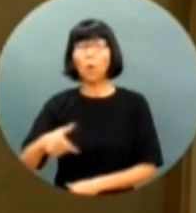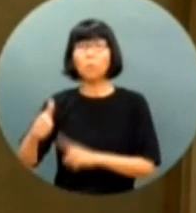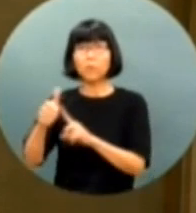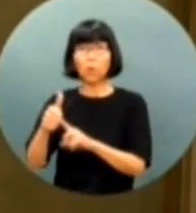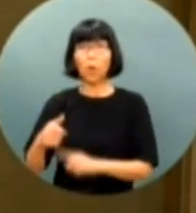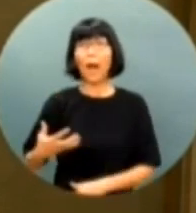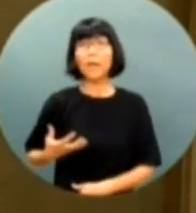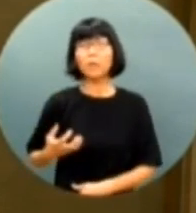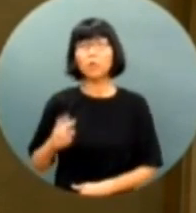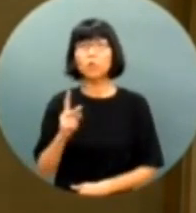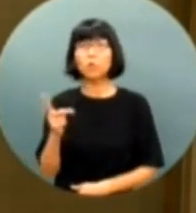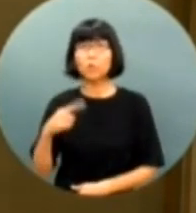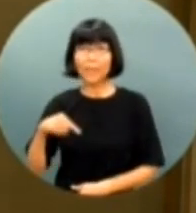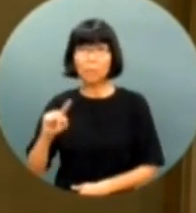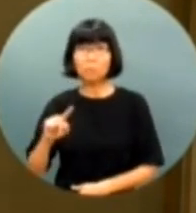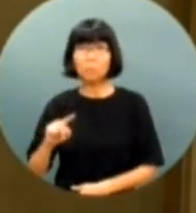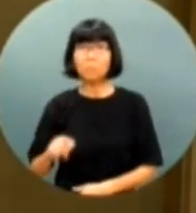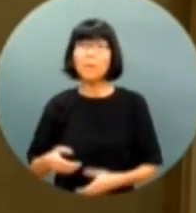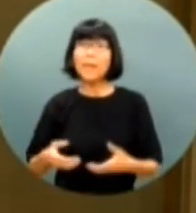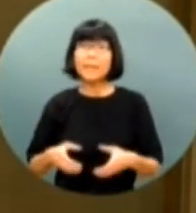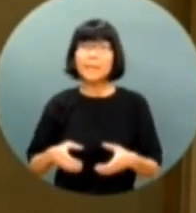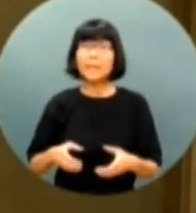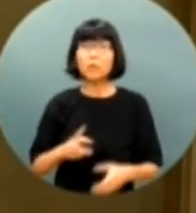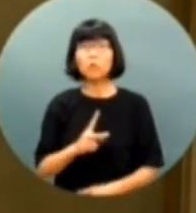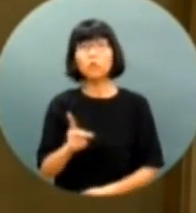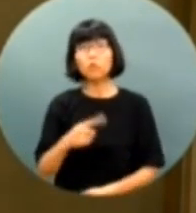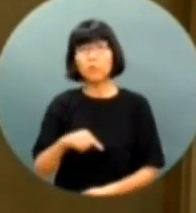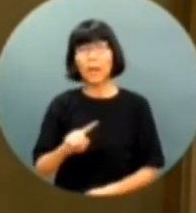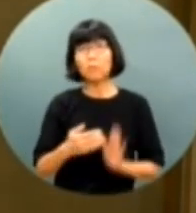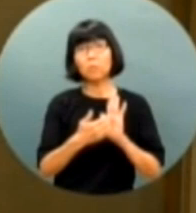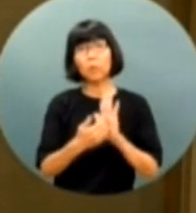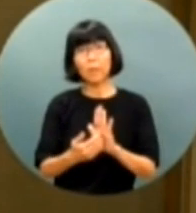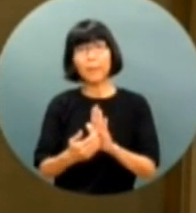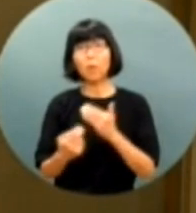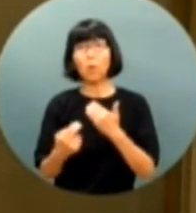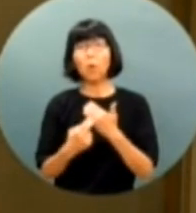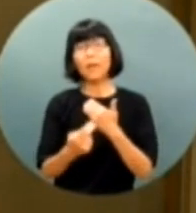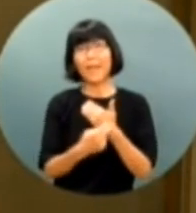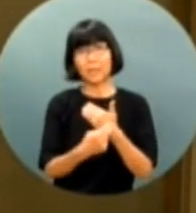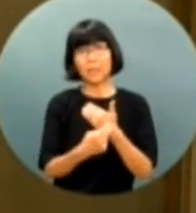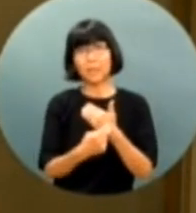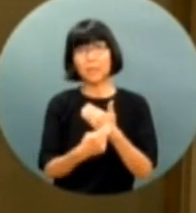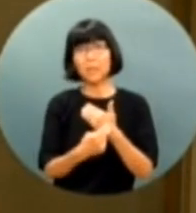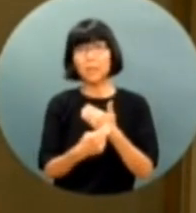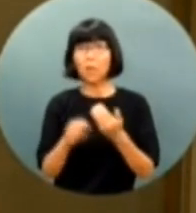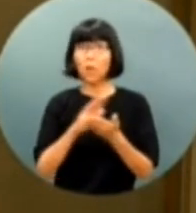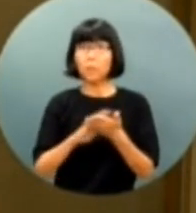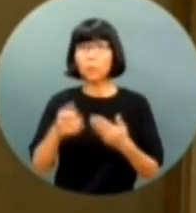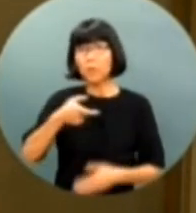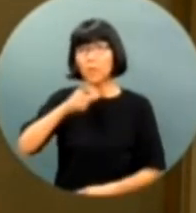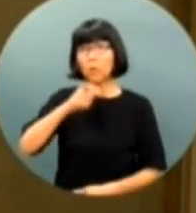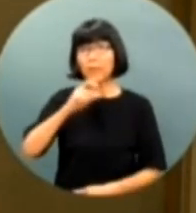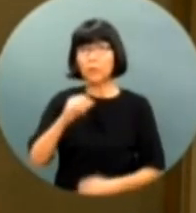乳がん、子宮頸がん検査は、女の美祭りと銘打ち、検診以外にビューティードリンクのシーンや女子力アップ